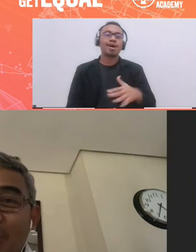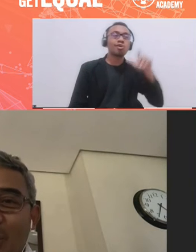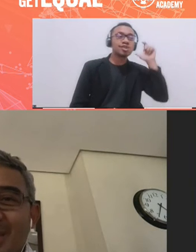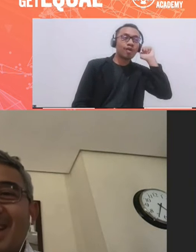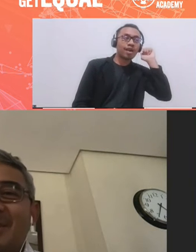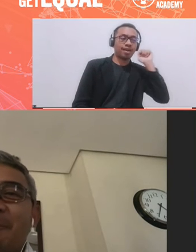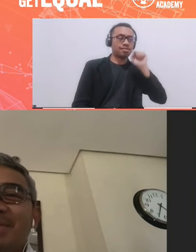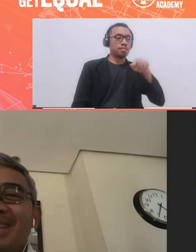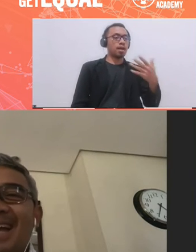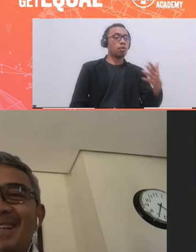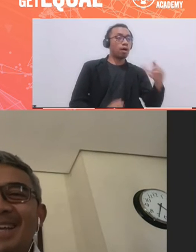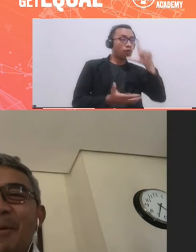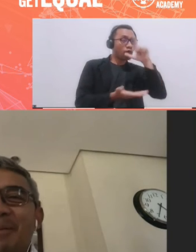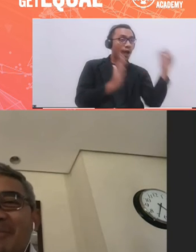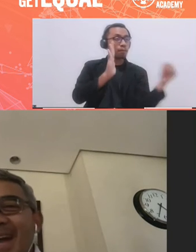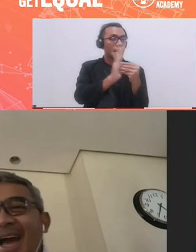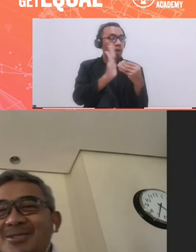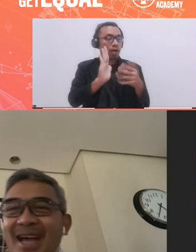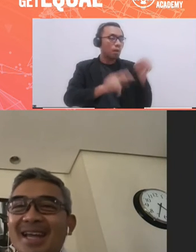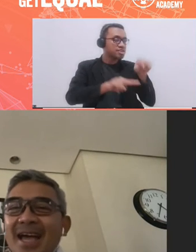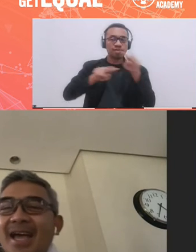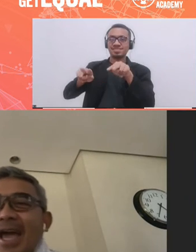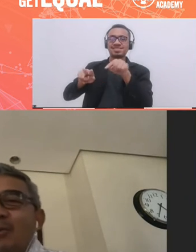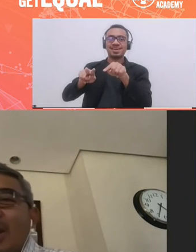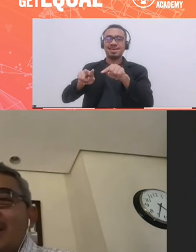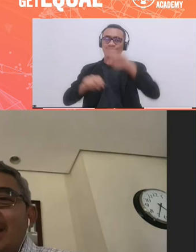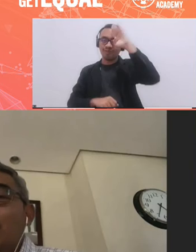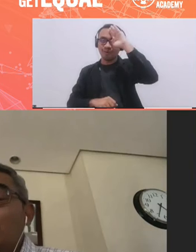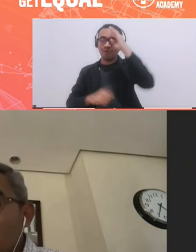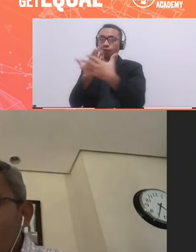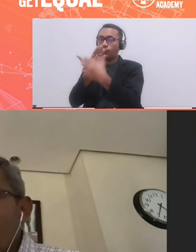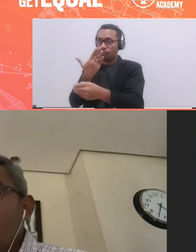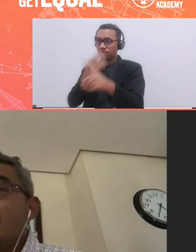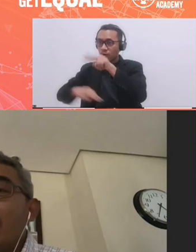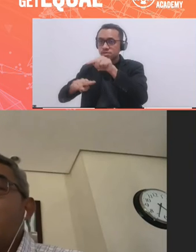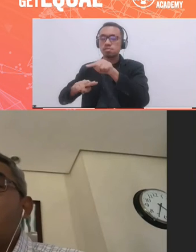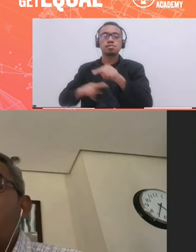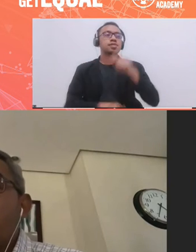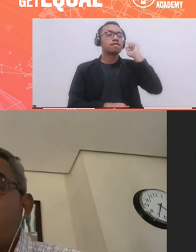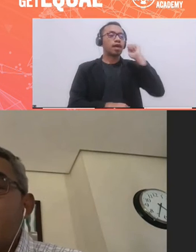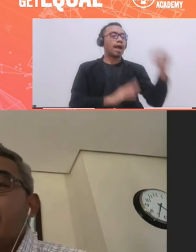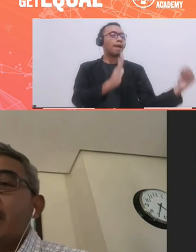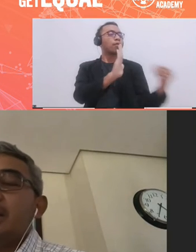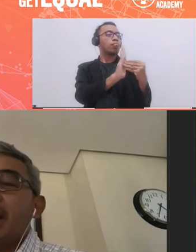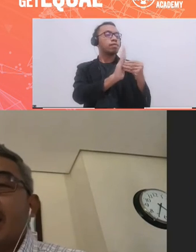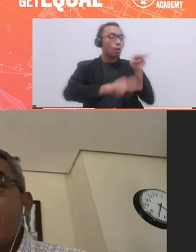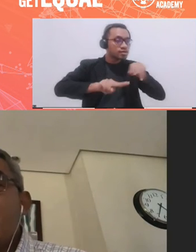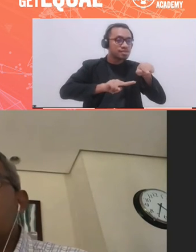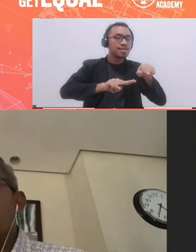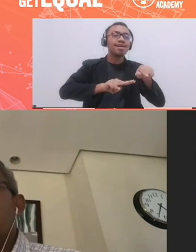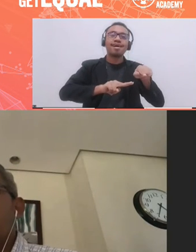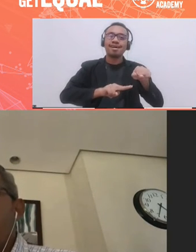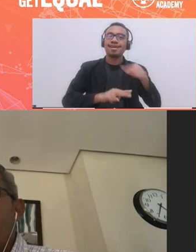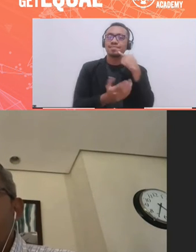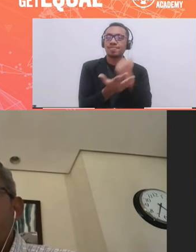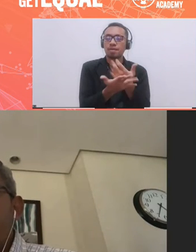mereka upload gitu. Jadi memang harus ada edukasi untuk self-empowerment. Di mana